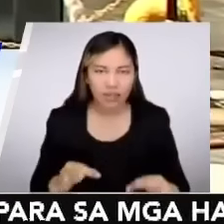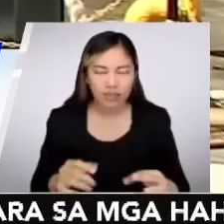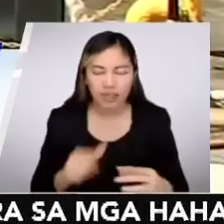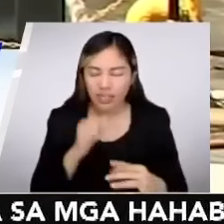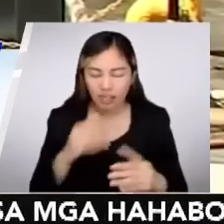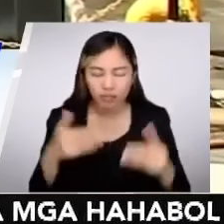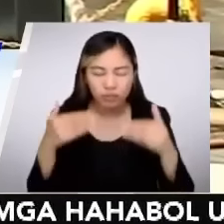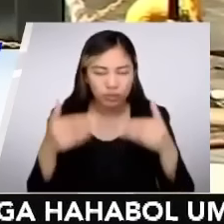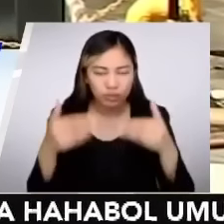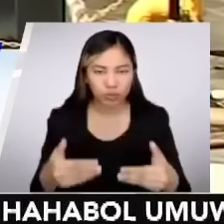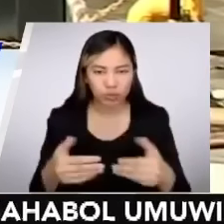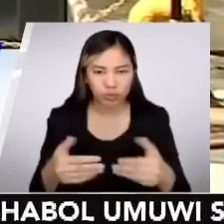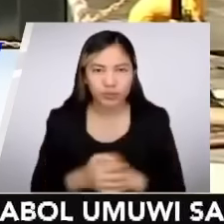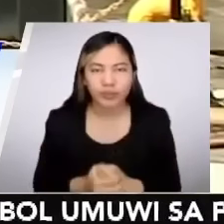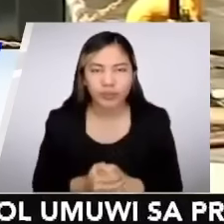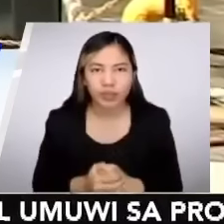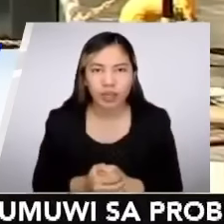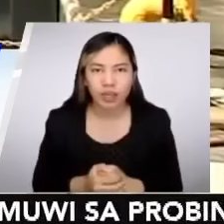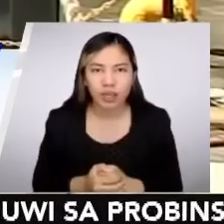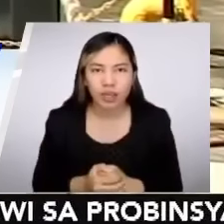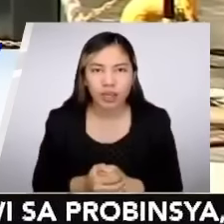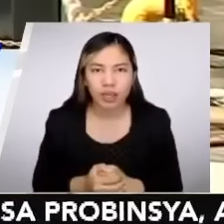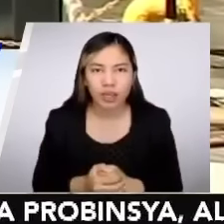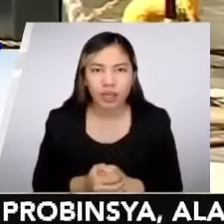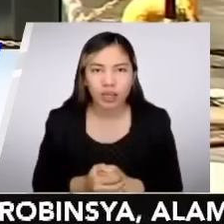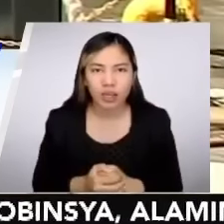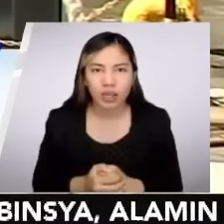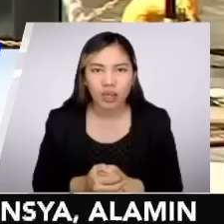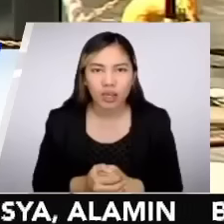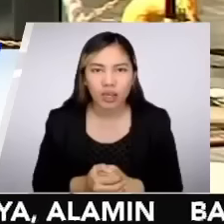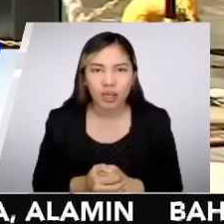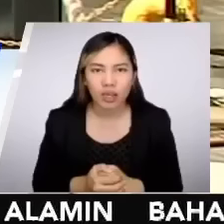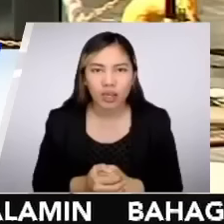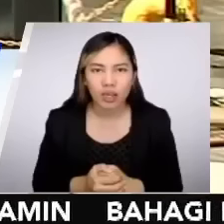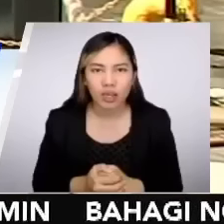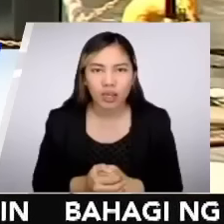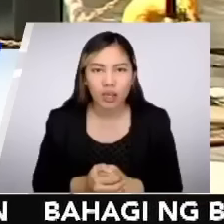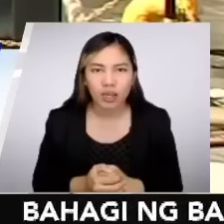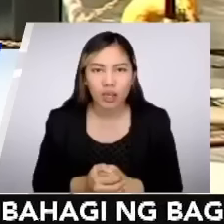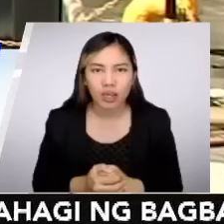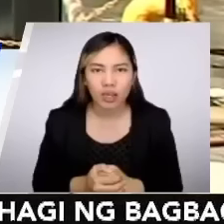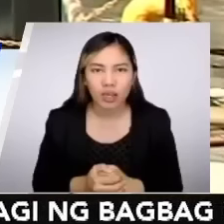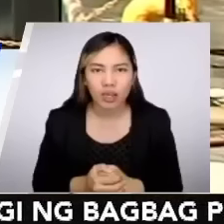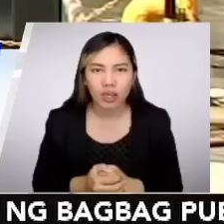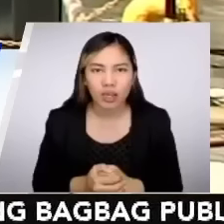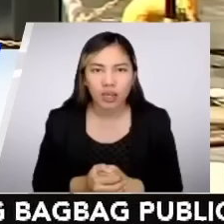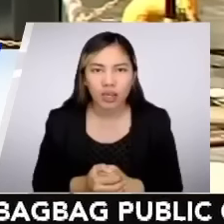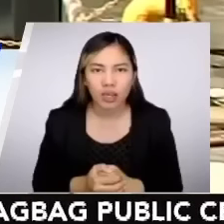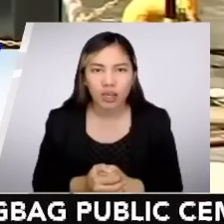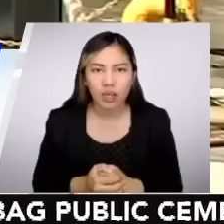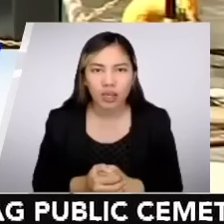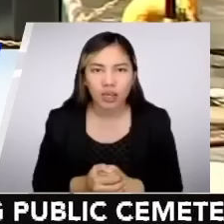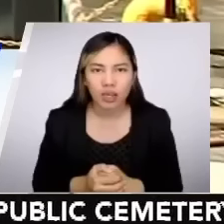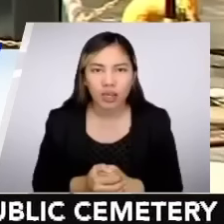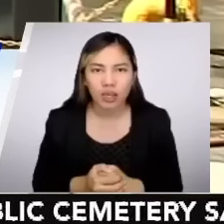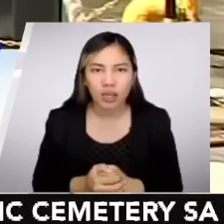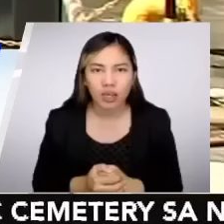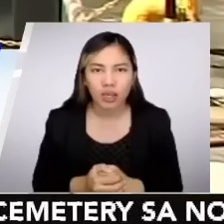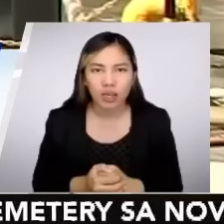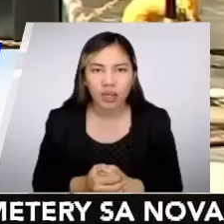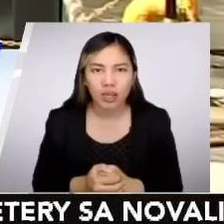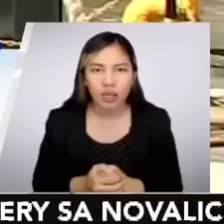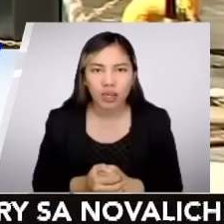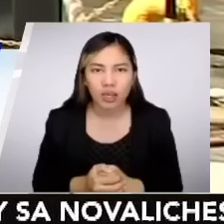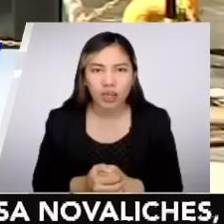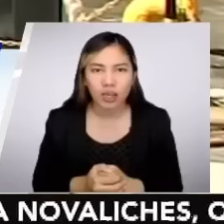Roro at Fast Craft ayon sa schedule na alis kahit di pa ito mapuno alinsunod sa patakaran sa paglalayag. At